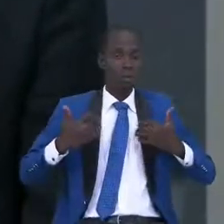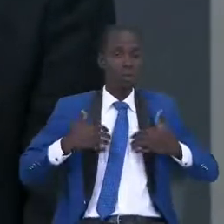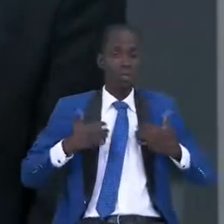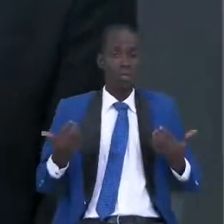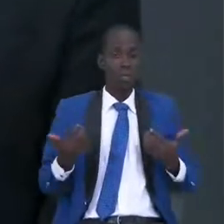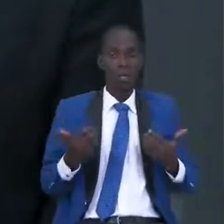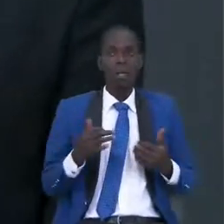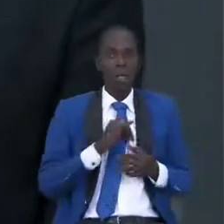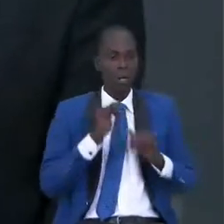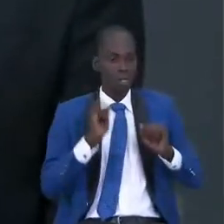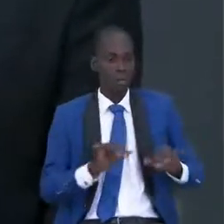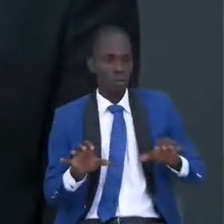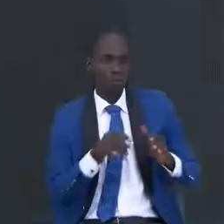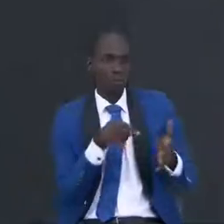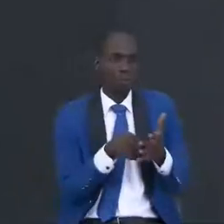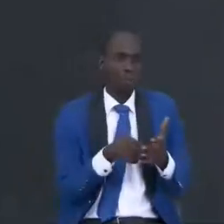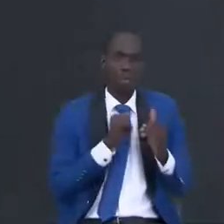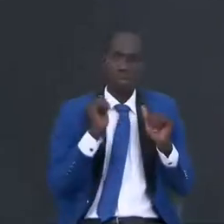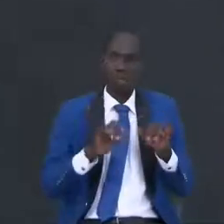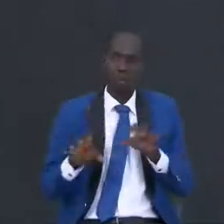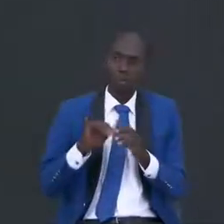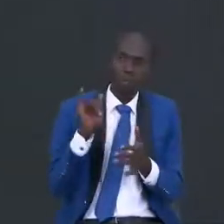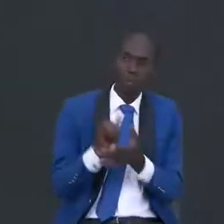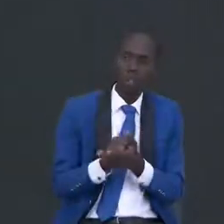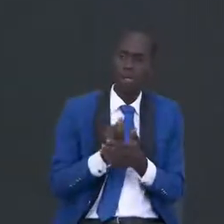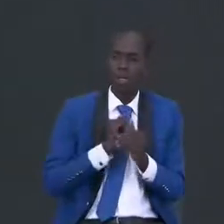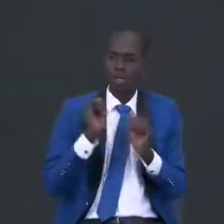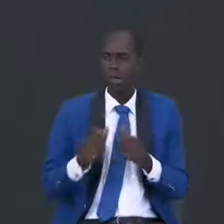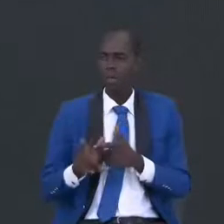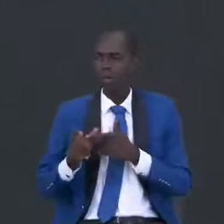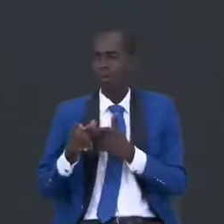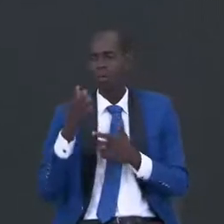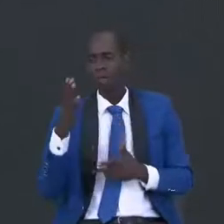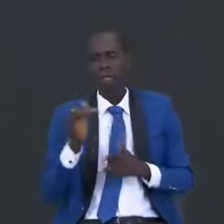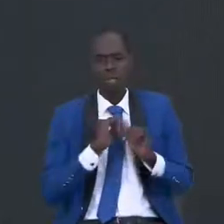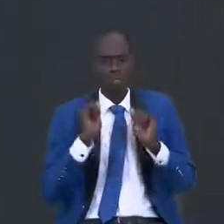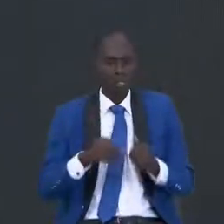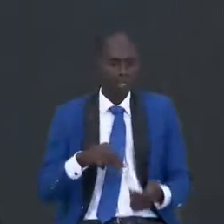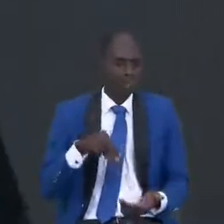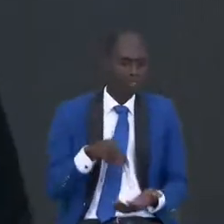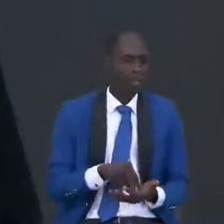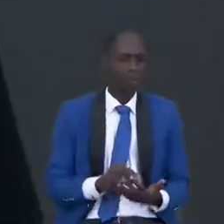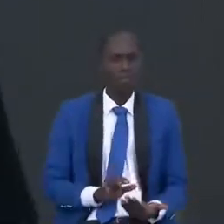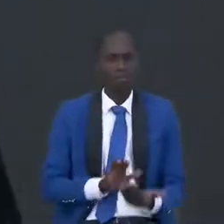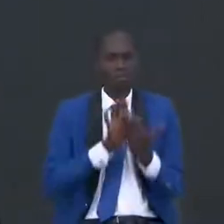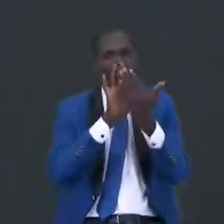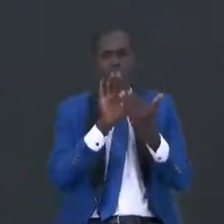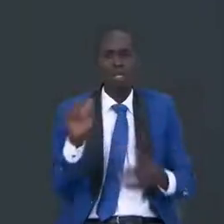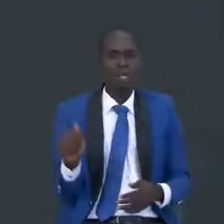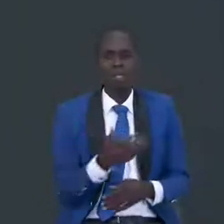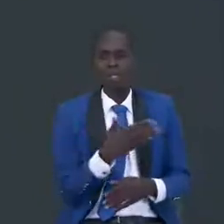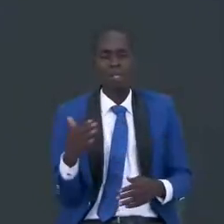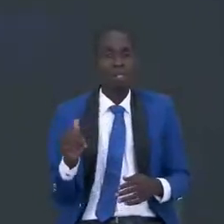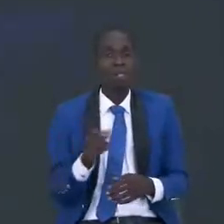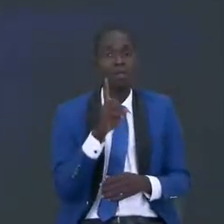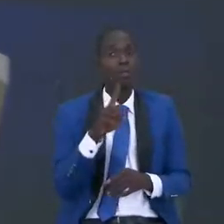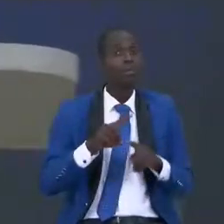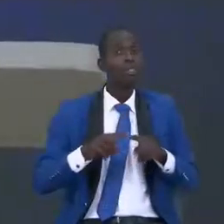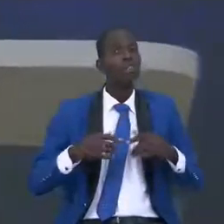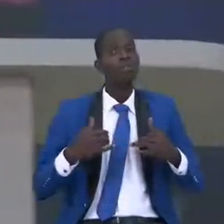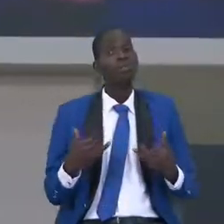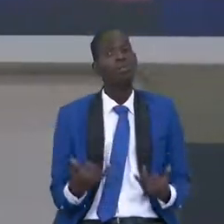ci, je pouvais affronter ceci, je pouvais tenir devant toute chose et quiconque. Bon, maintenant, vous